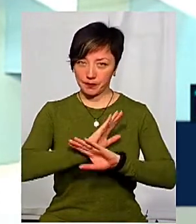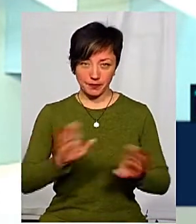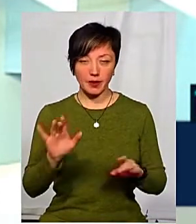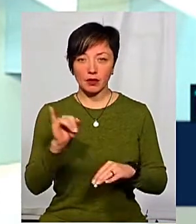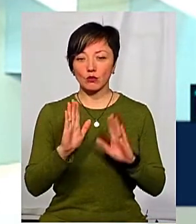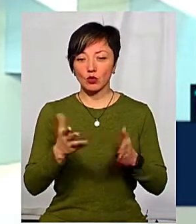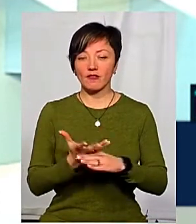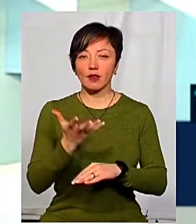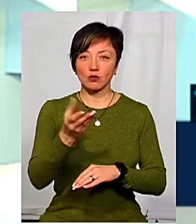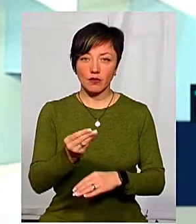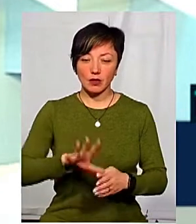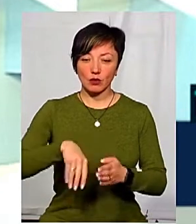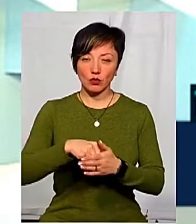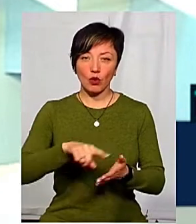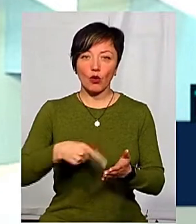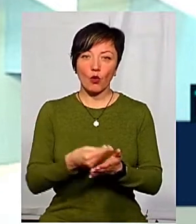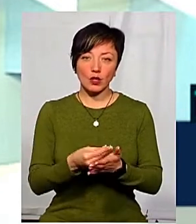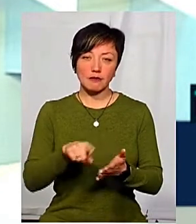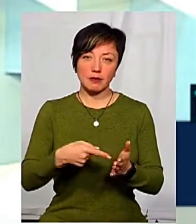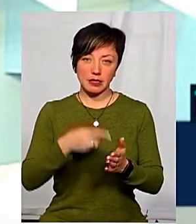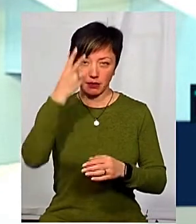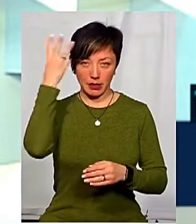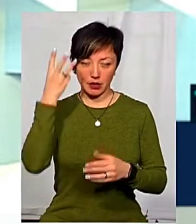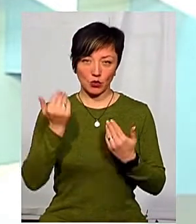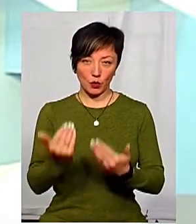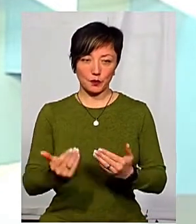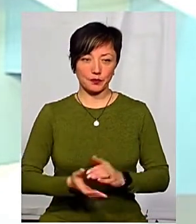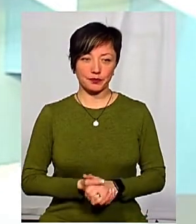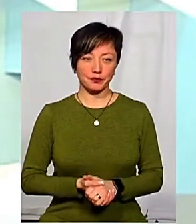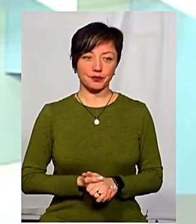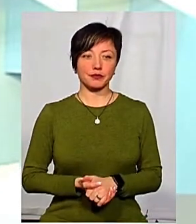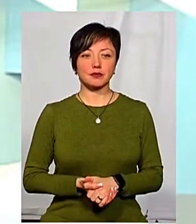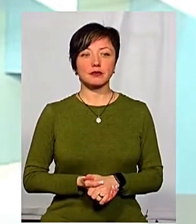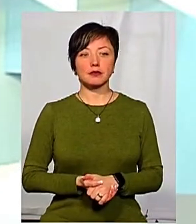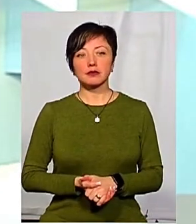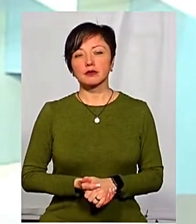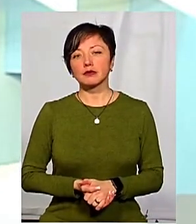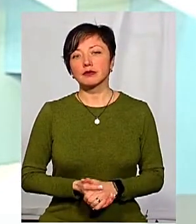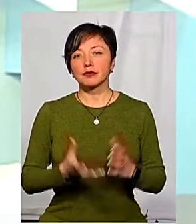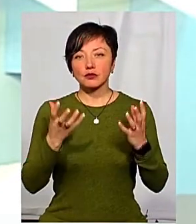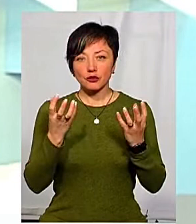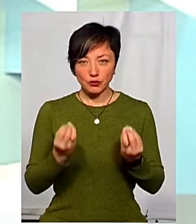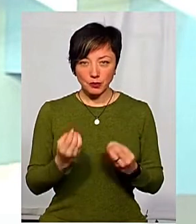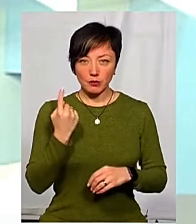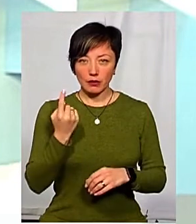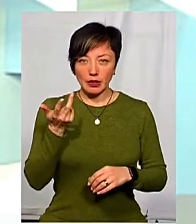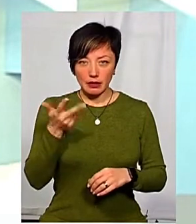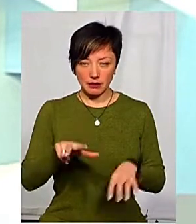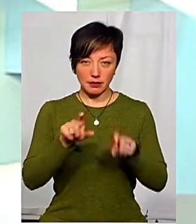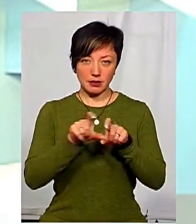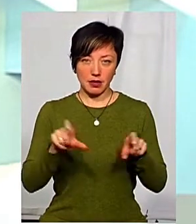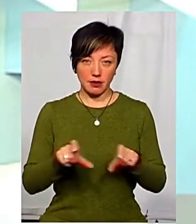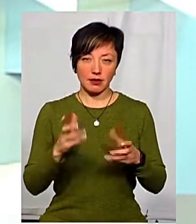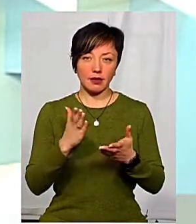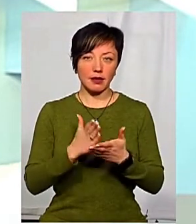і будуть фінансуватися за рахунок коштів бюджету міста Хмельницького. В зоні ризику у нас знаходиться ще